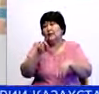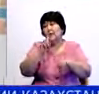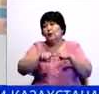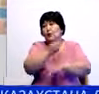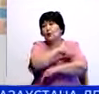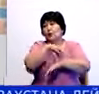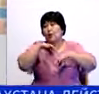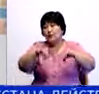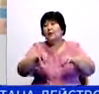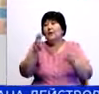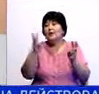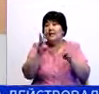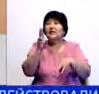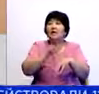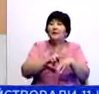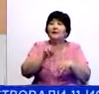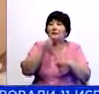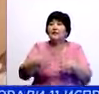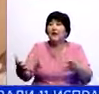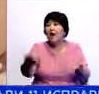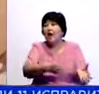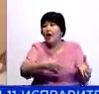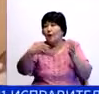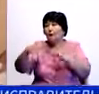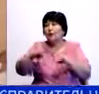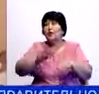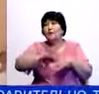скорой помощи, пожарной службы, полицейские эвакуировали людей в безопасное место.